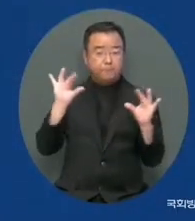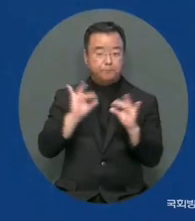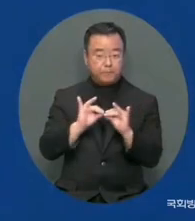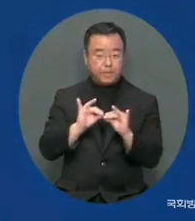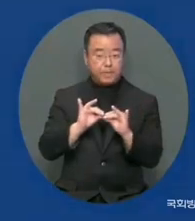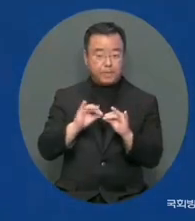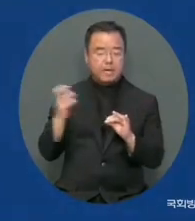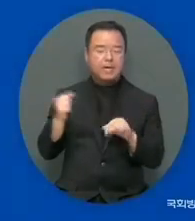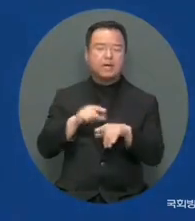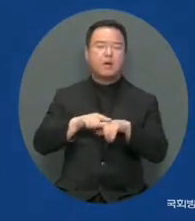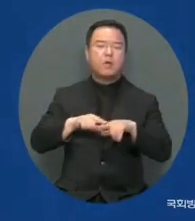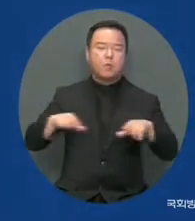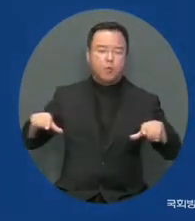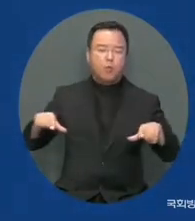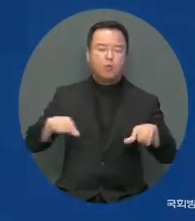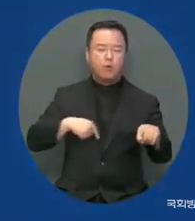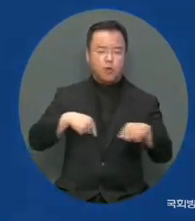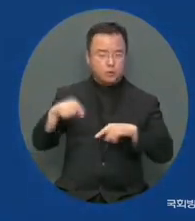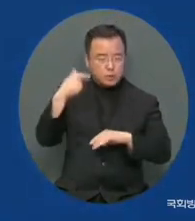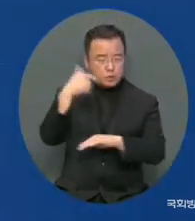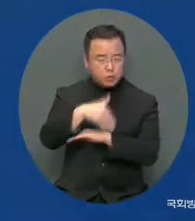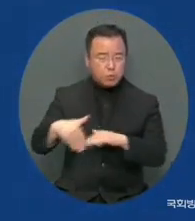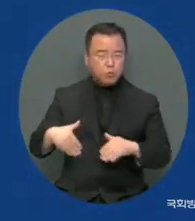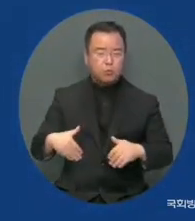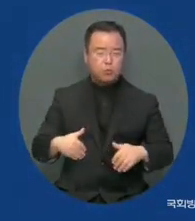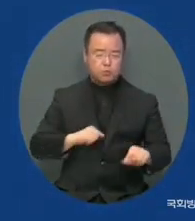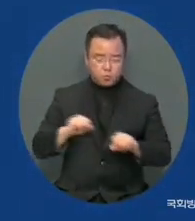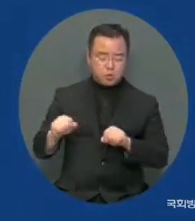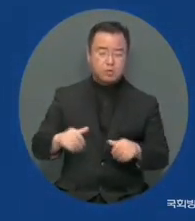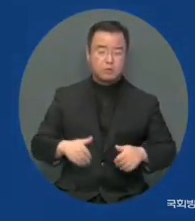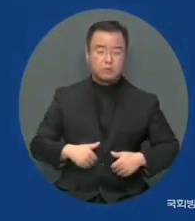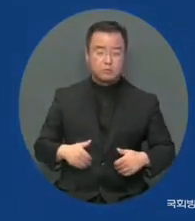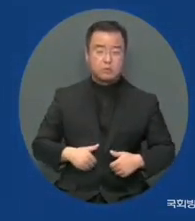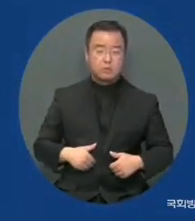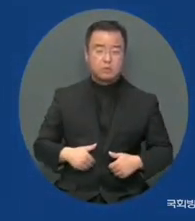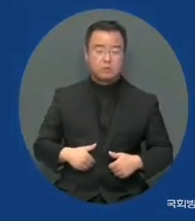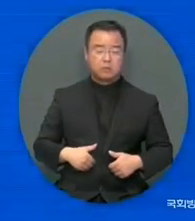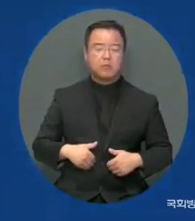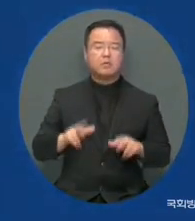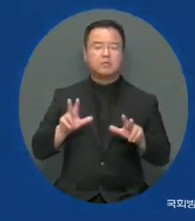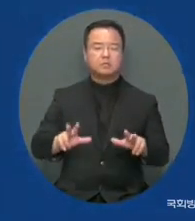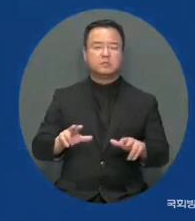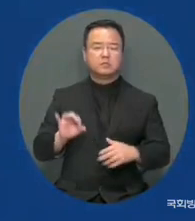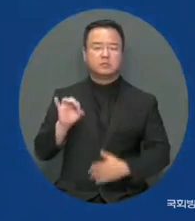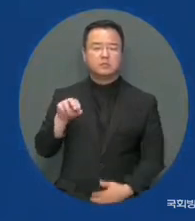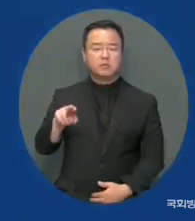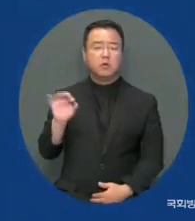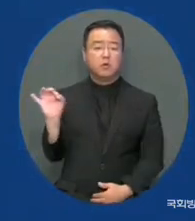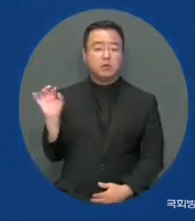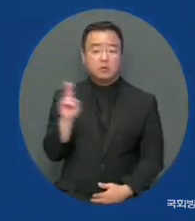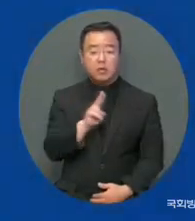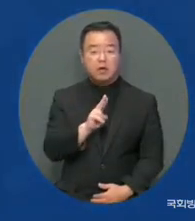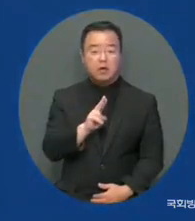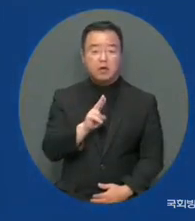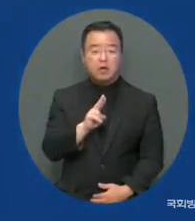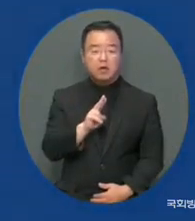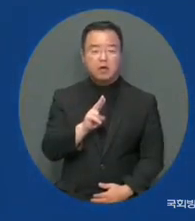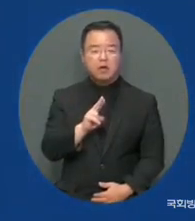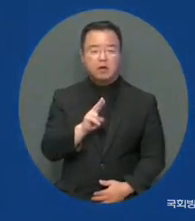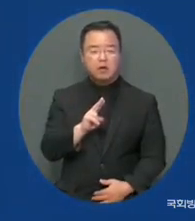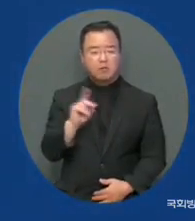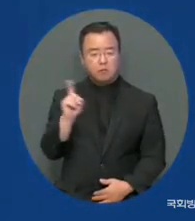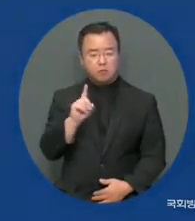보편적 정책을 추진하는 것이 그게 정치의 정도입니다. 그러나 지금 여야는 현안이 불거질